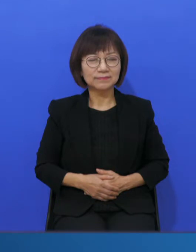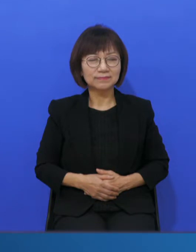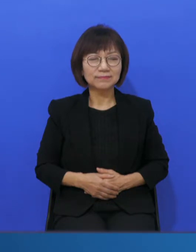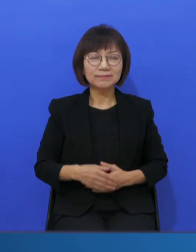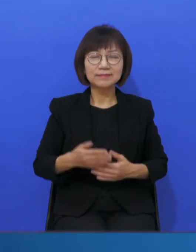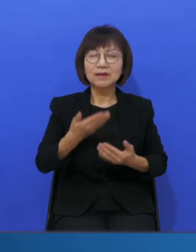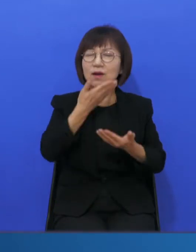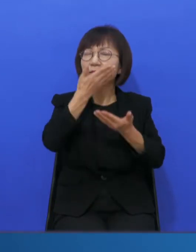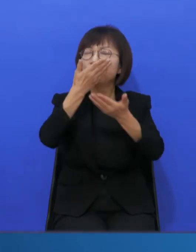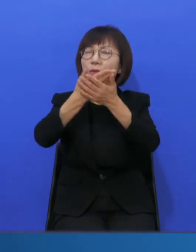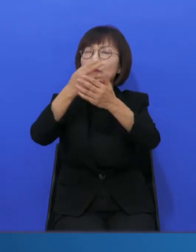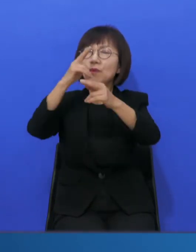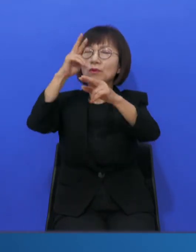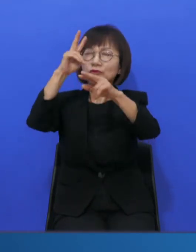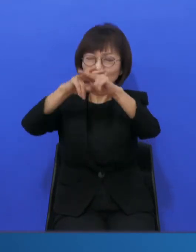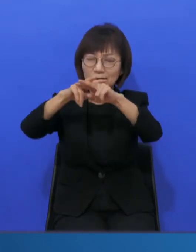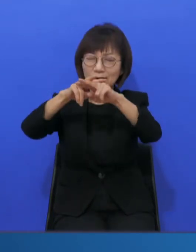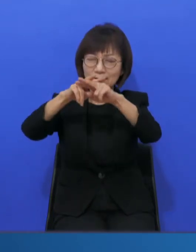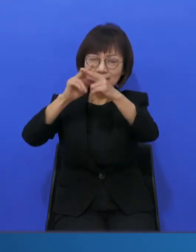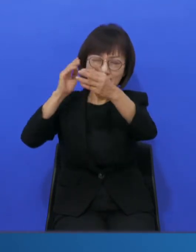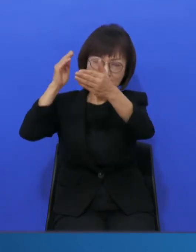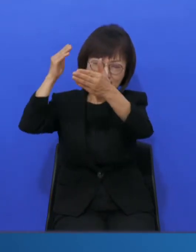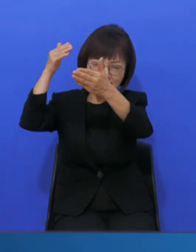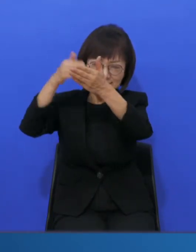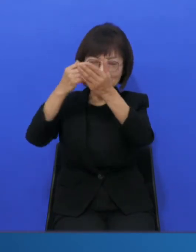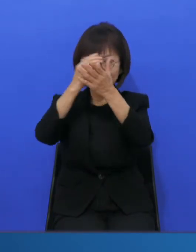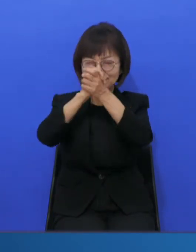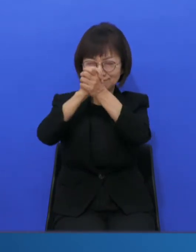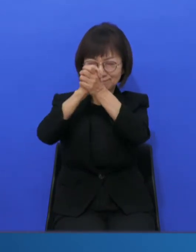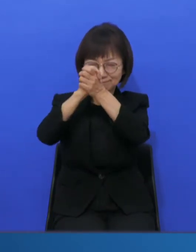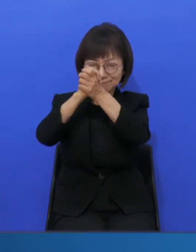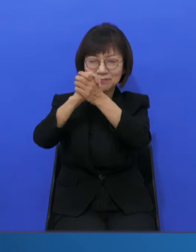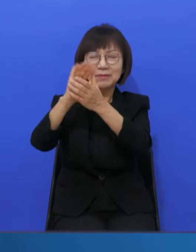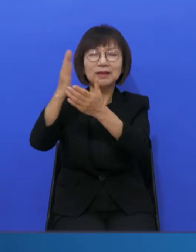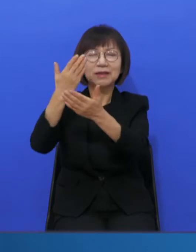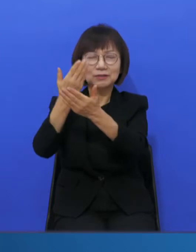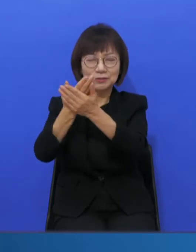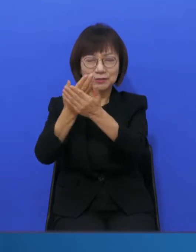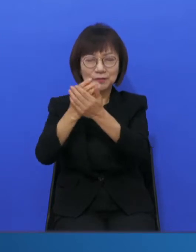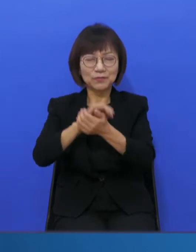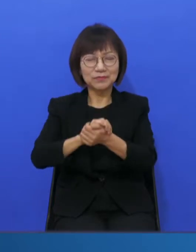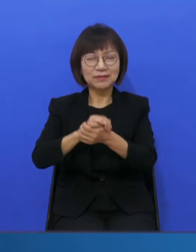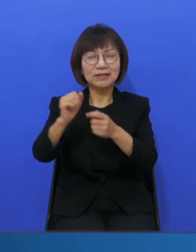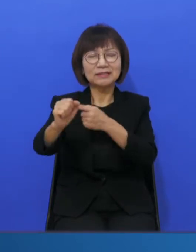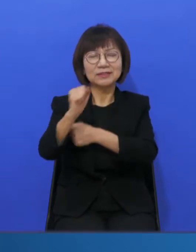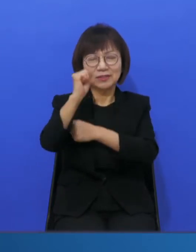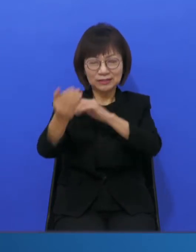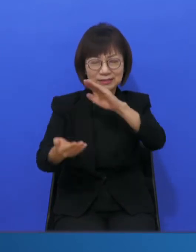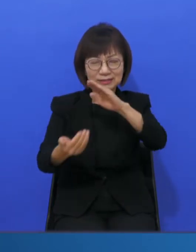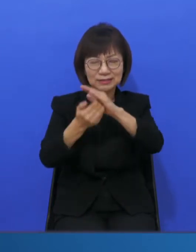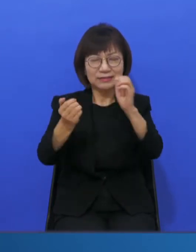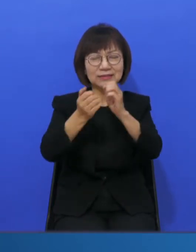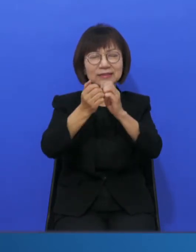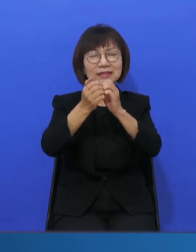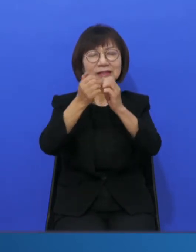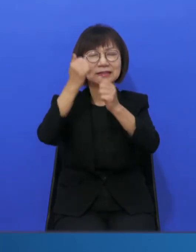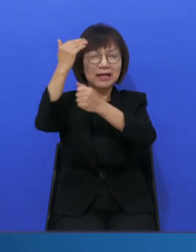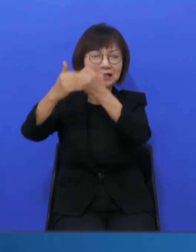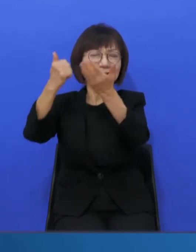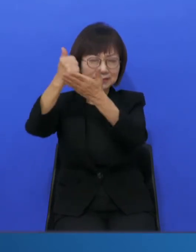하늘 보좌를 움직이는 기도가 되게 하시고 전능자 하나님 손을 끌어당기는 능력의 기도가 되도록